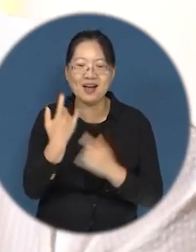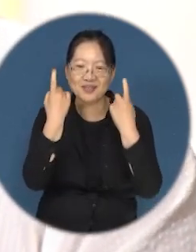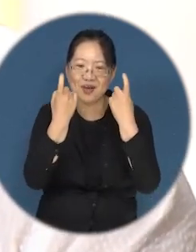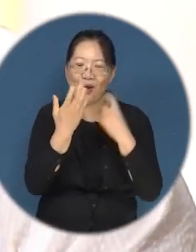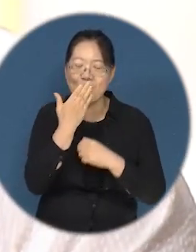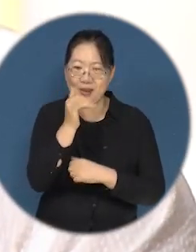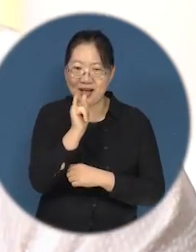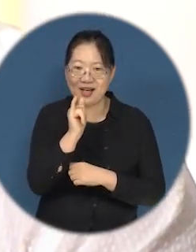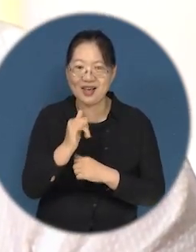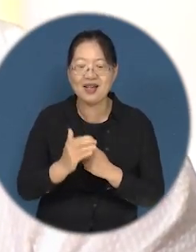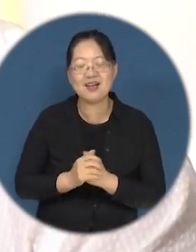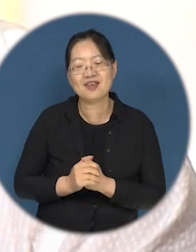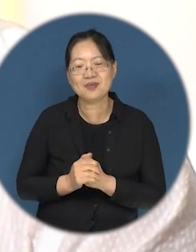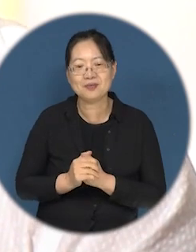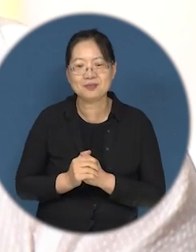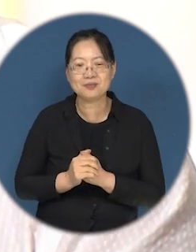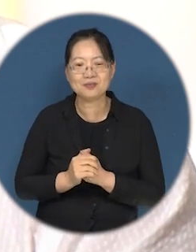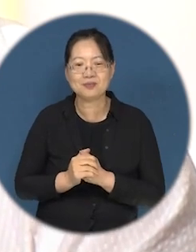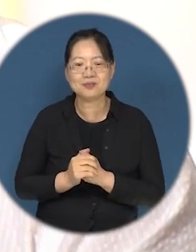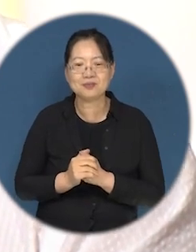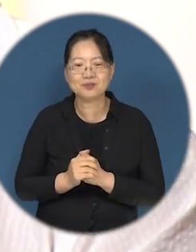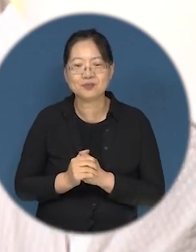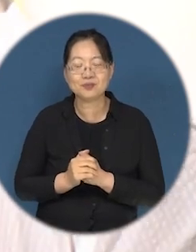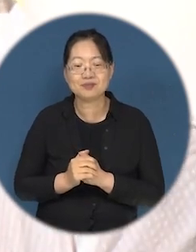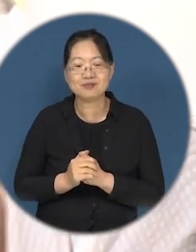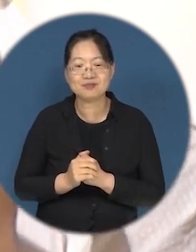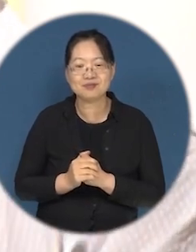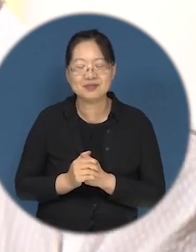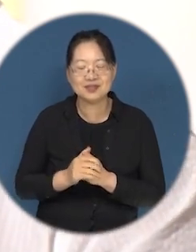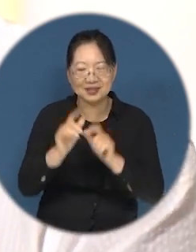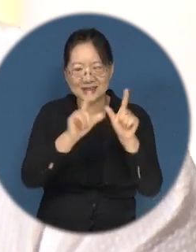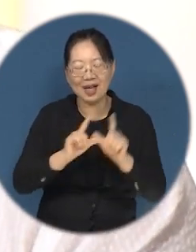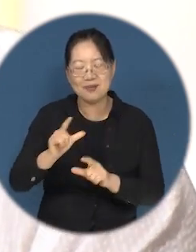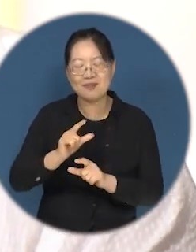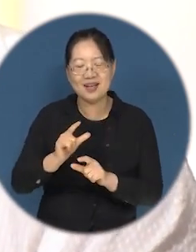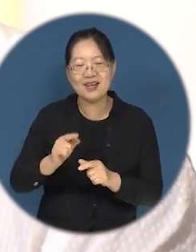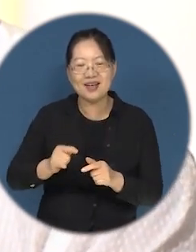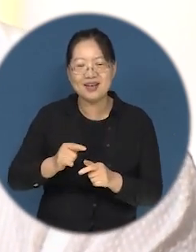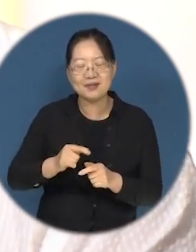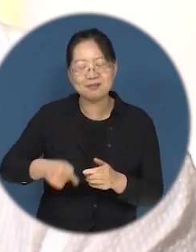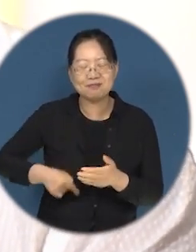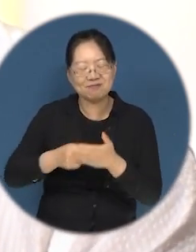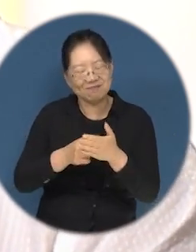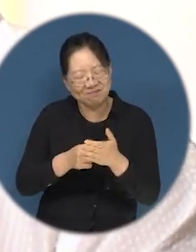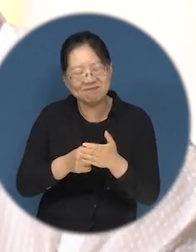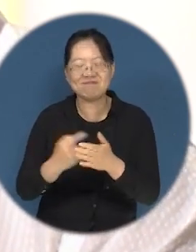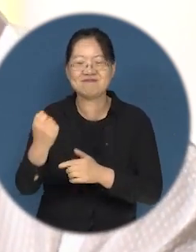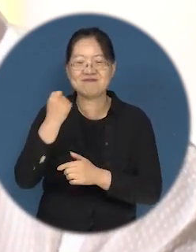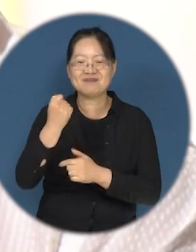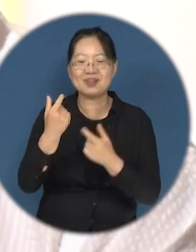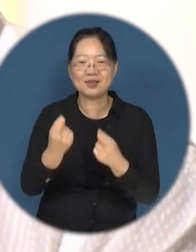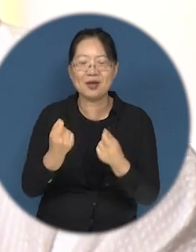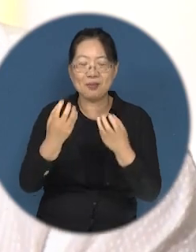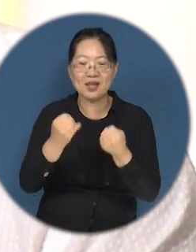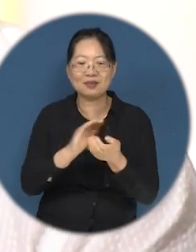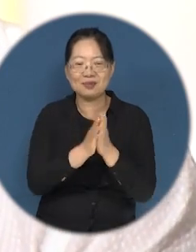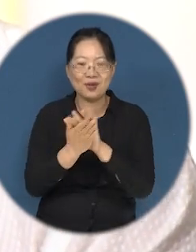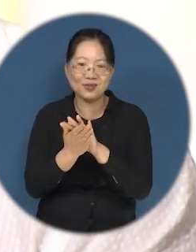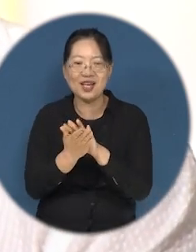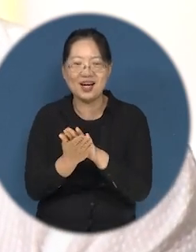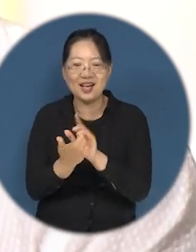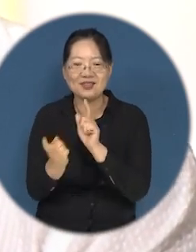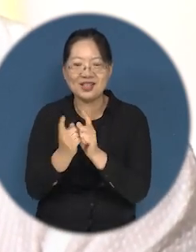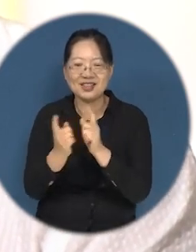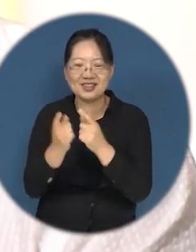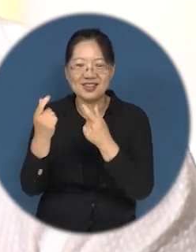여행을 가시는 분들도 있고 하는데 그게 굉장히 의욕이 높아지는 거죠. 그렇죠. 예, 그래서 그 많은 변화가 생깁니다.